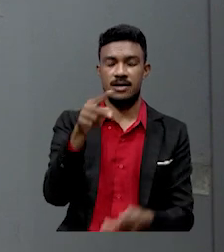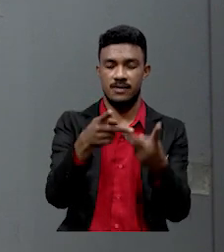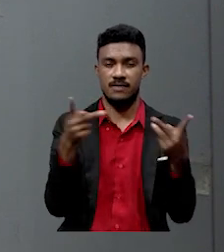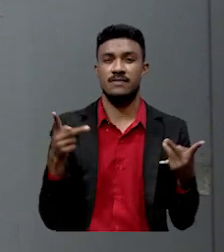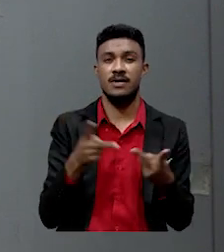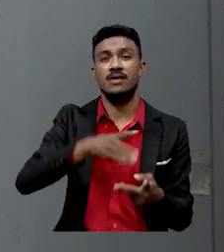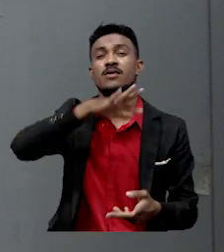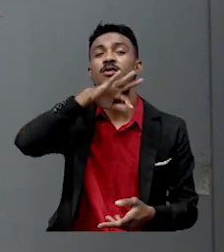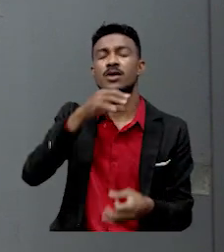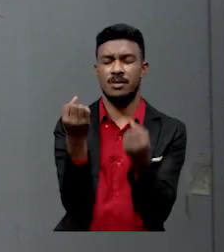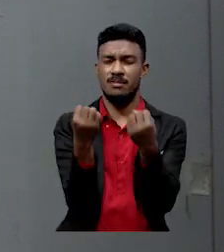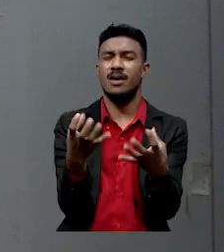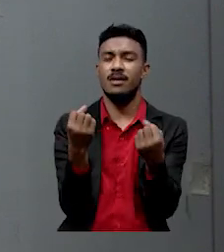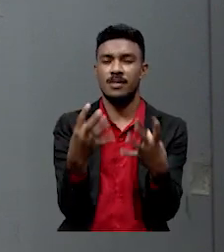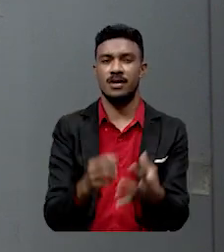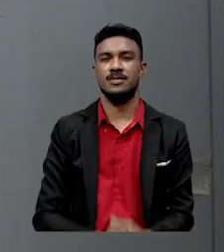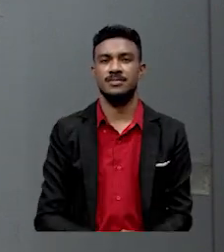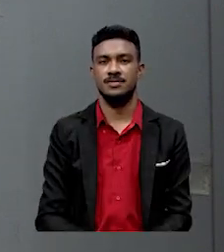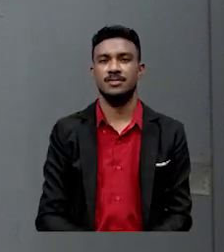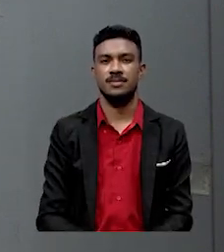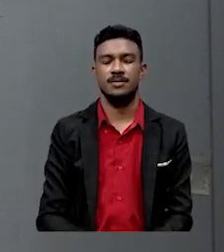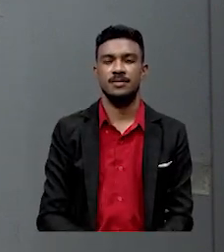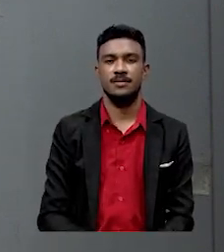sini selemo barak ya